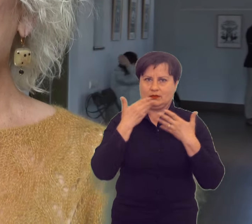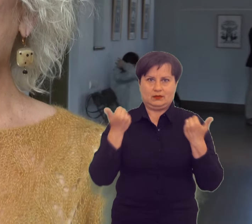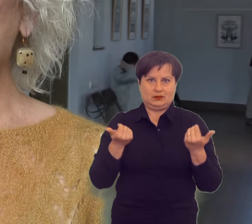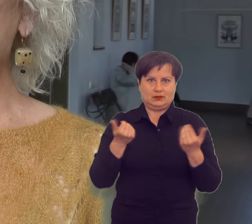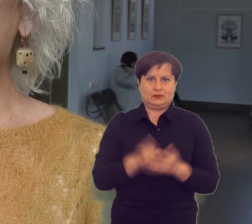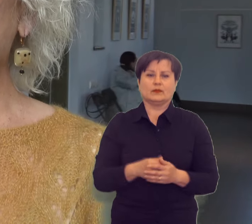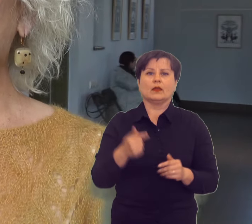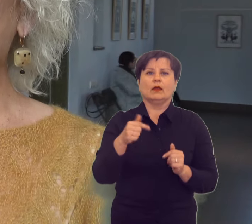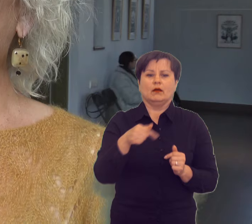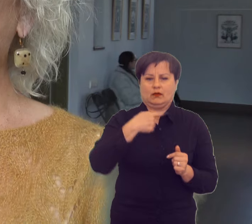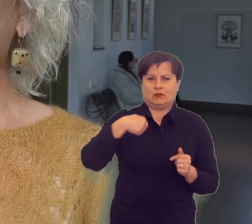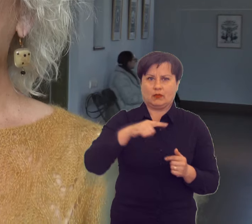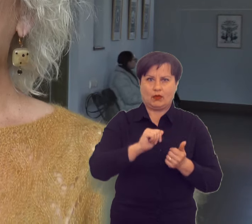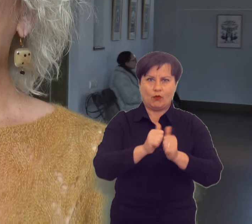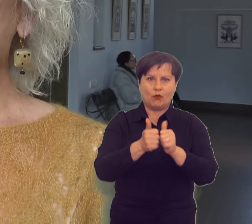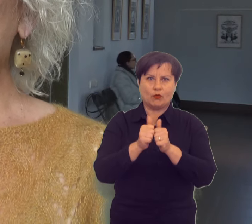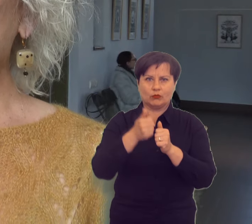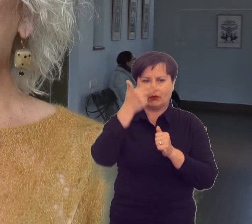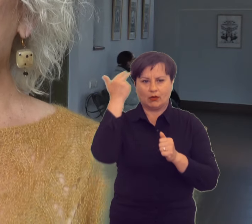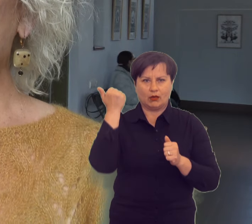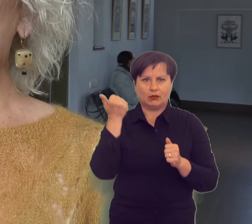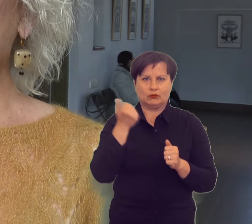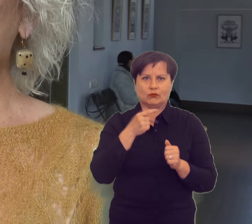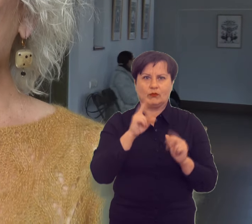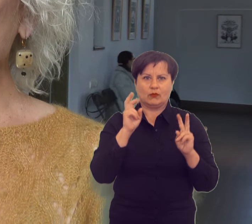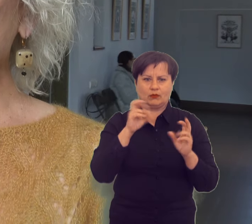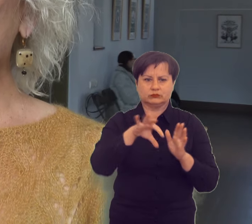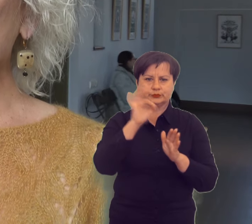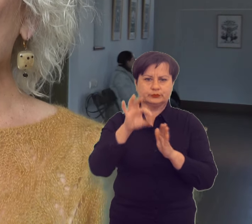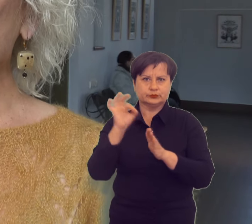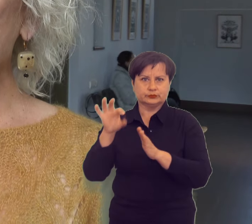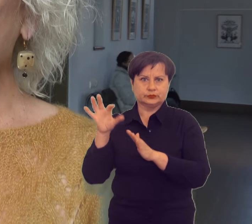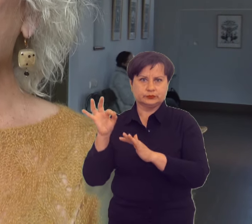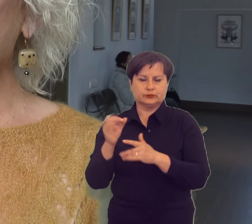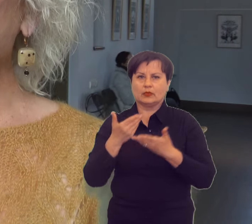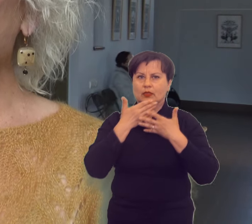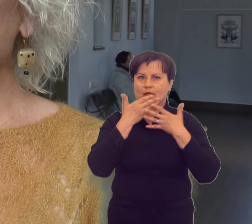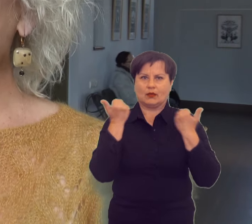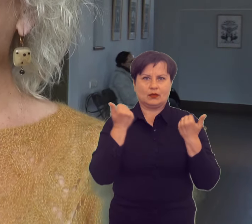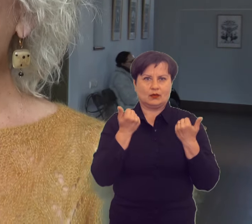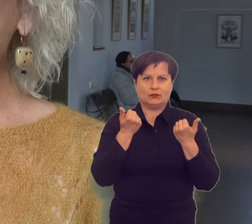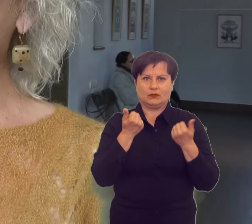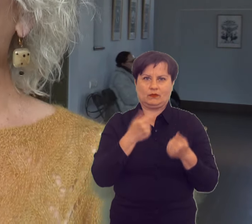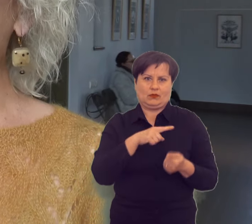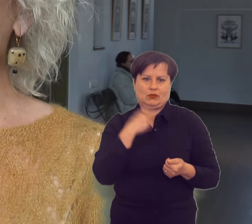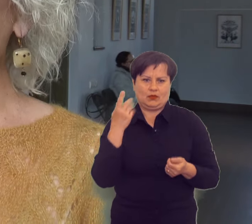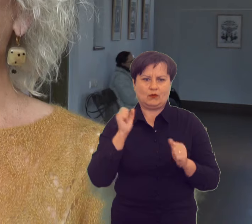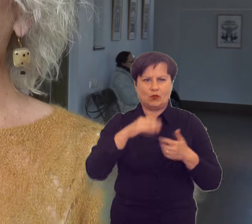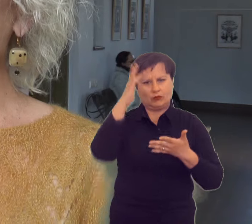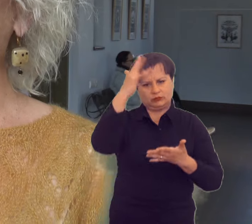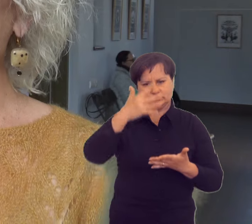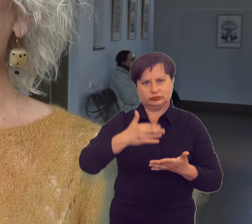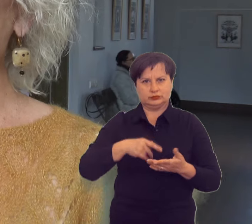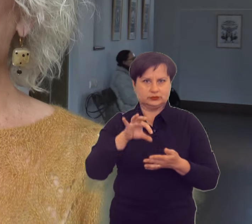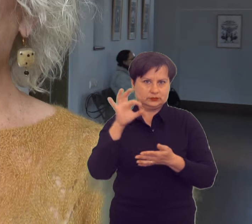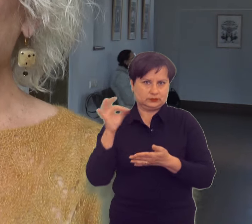ir kai mes konkursą atrinkinėjome tuos lietuviškus gražius pavadinimus, visgi turiu pasakyti, kad nebuvo jų labai daug, iš ko